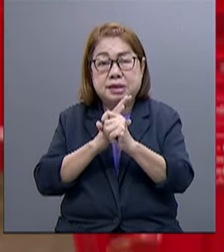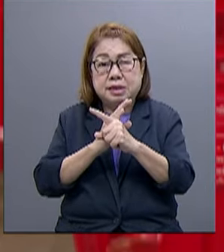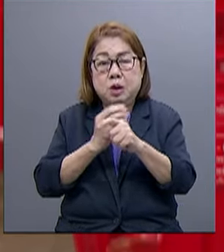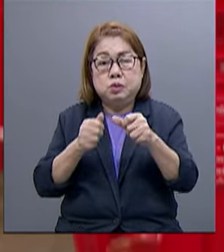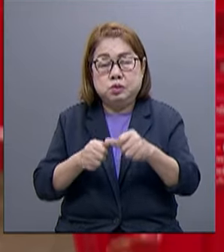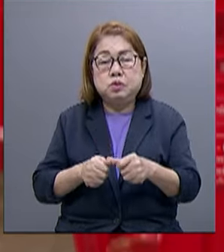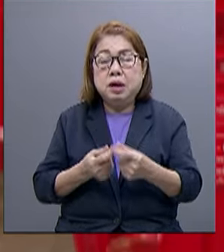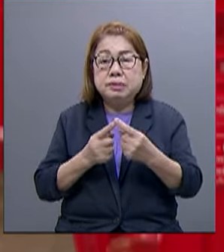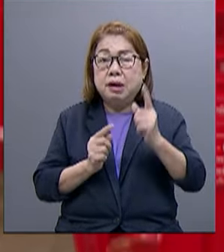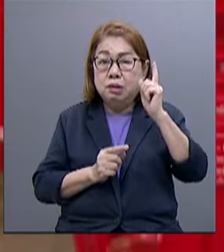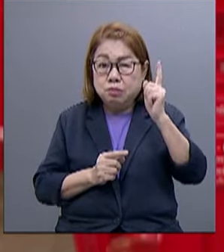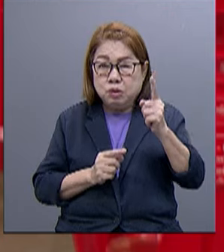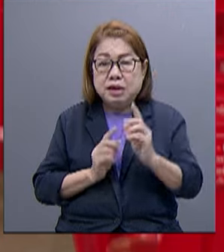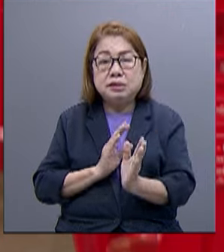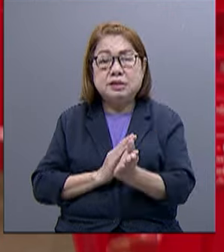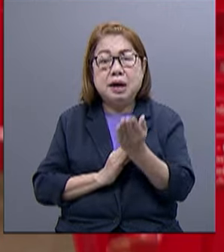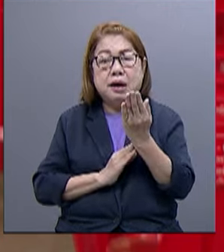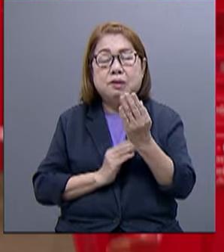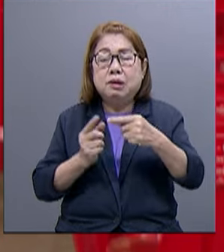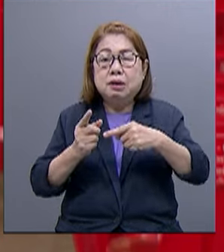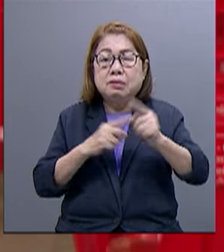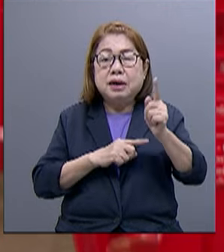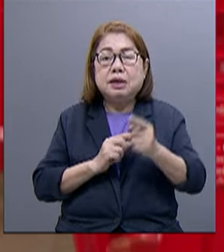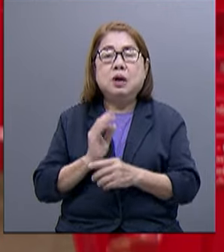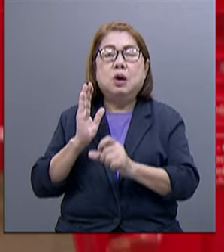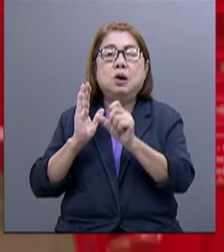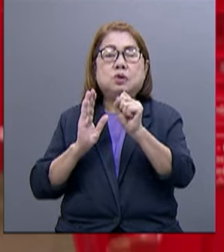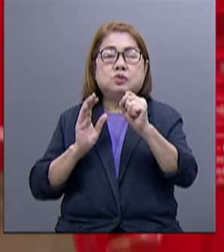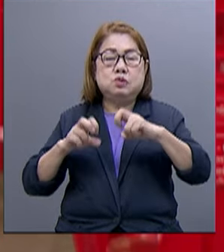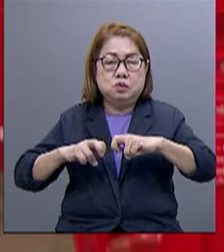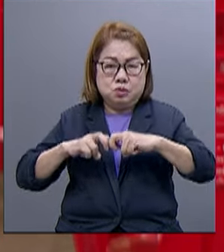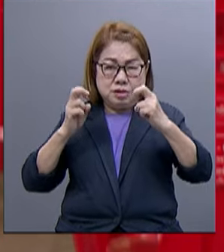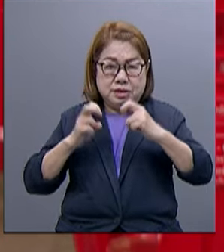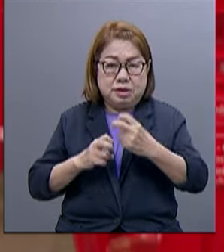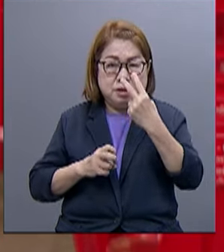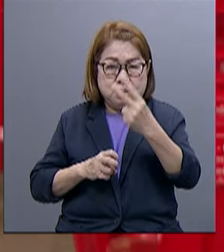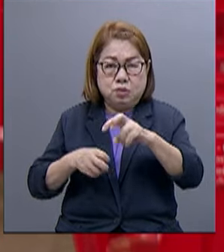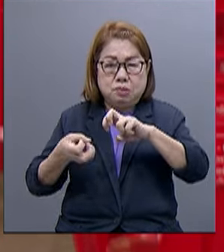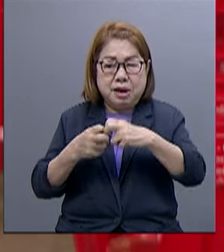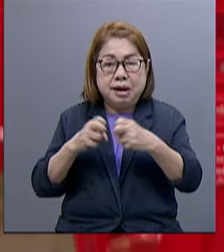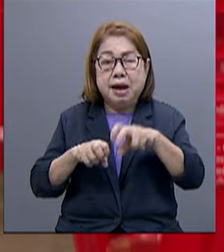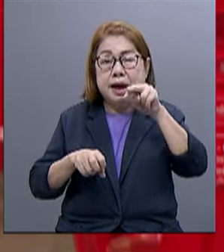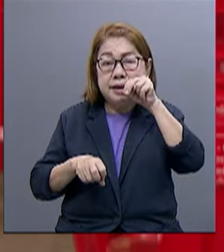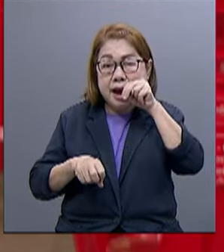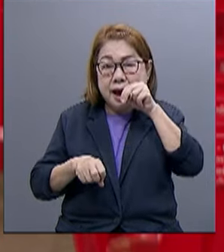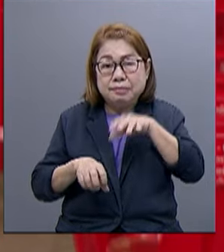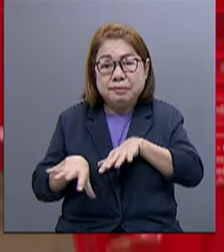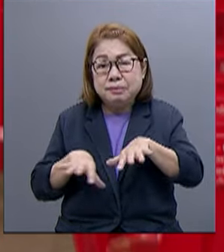หนดการในวันพรุ่งนี้ค่ะช่วงเช้าค่ะก็จะเดินทางไปที่จังหวัดสุรินทร์นะคะดูเรื่องของการบริหารจัดการน้ำเช่นเดียวกันนะคะจ